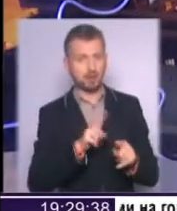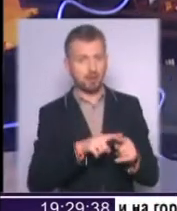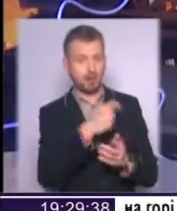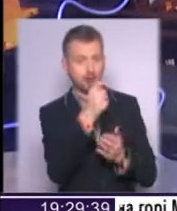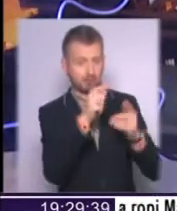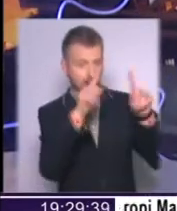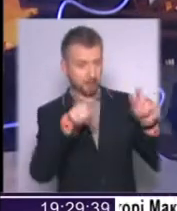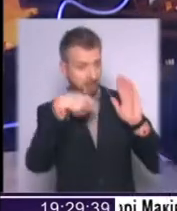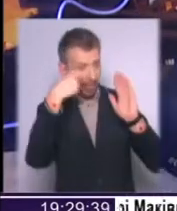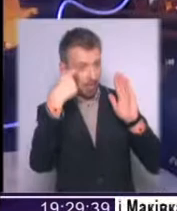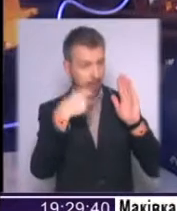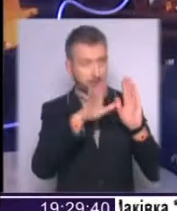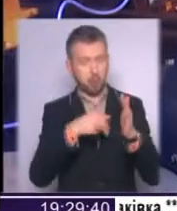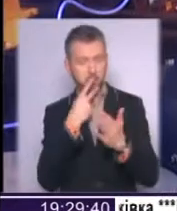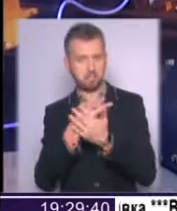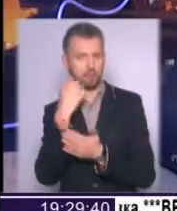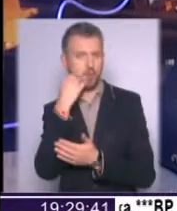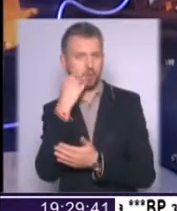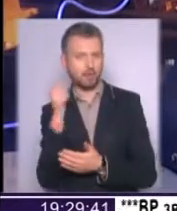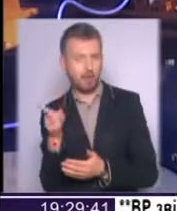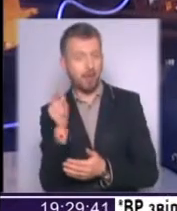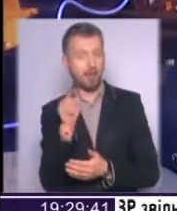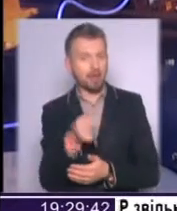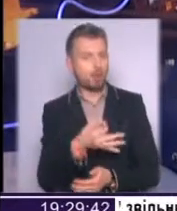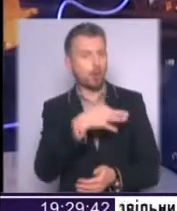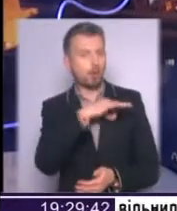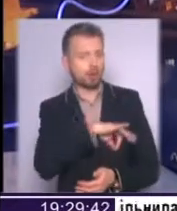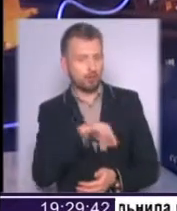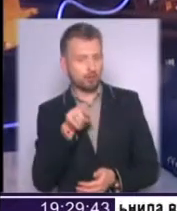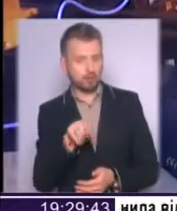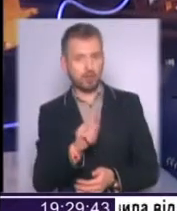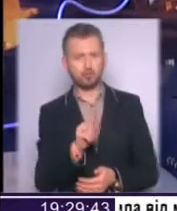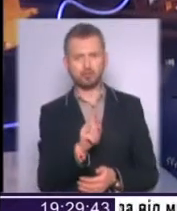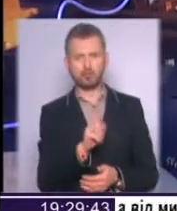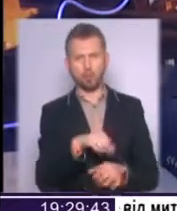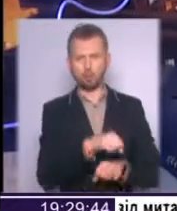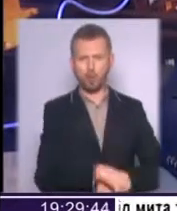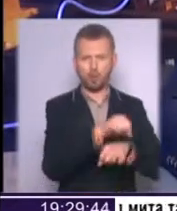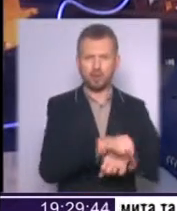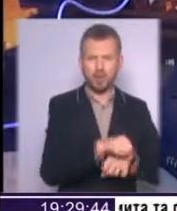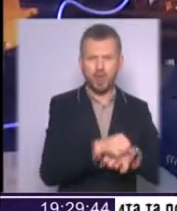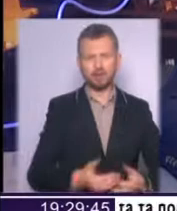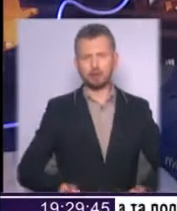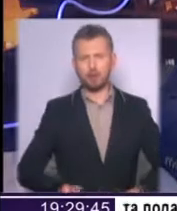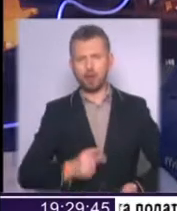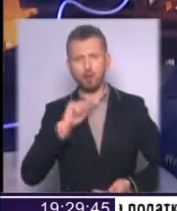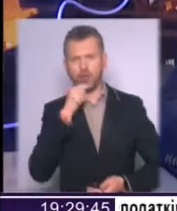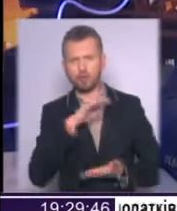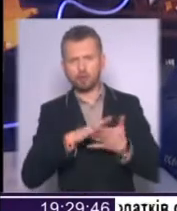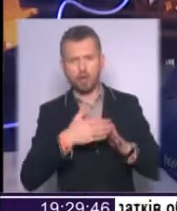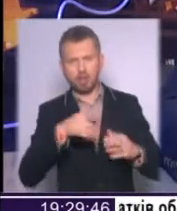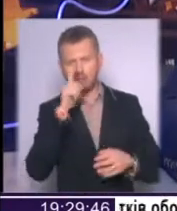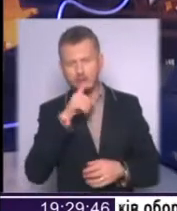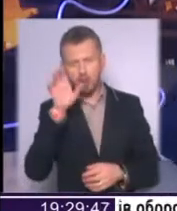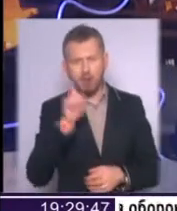Москву. І там, звичайно, використовують цю картинку, що є протести, що соціальна економічна ситуація в країні погана, що